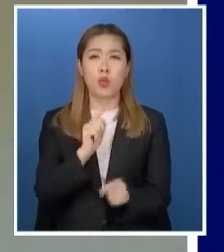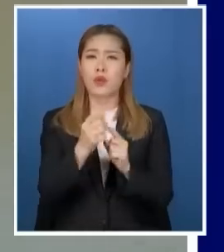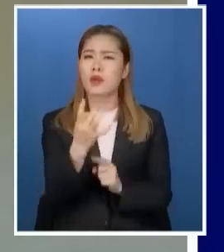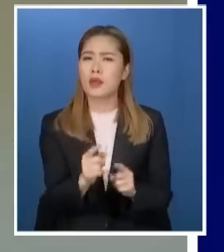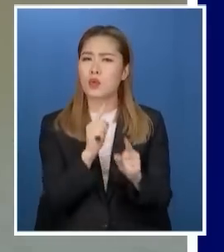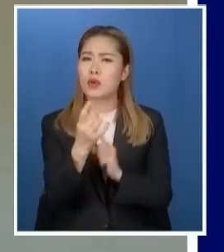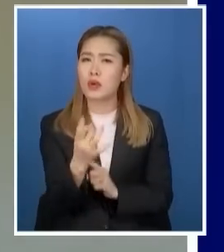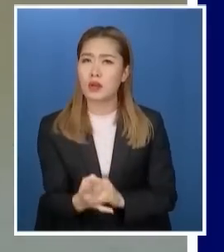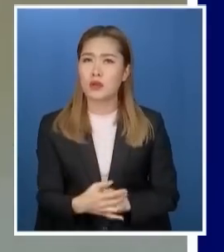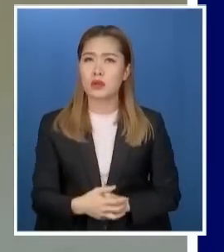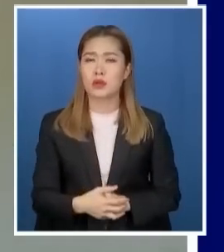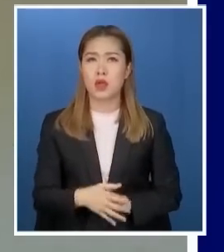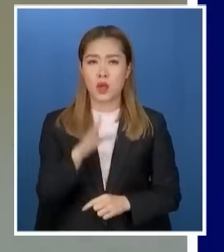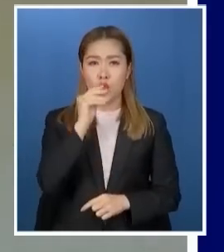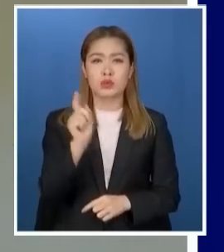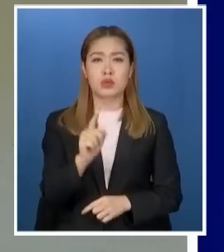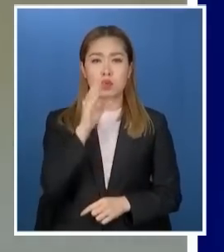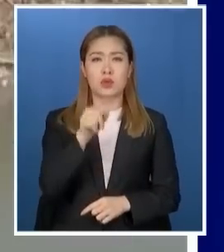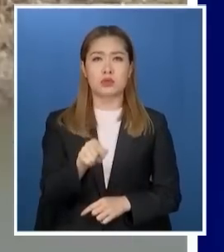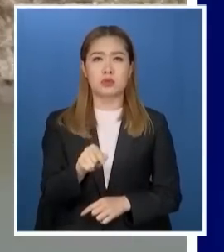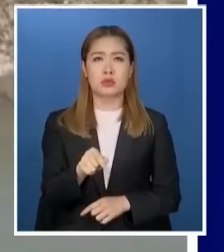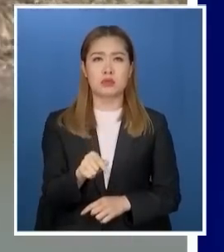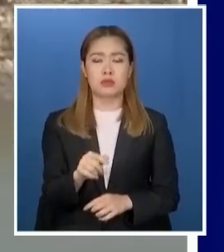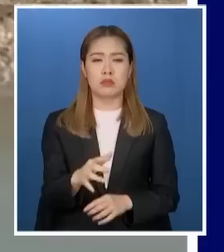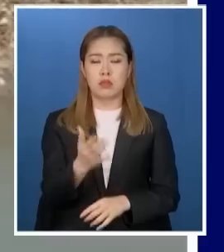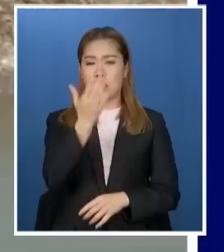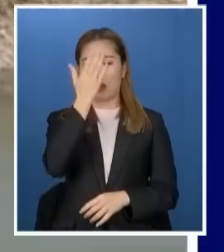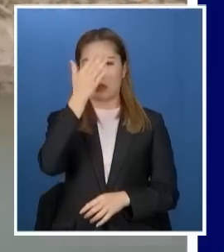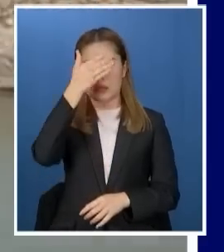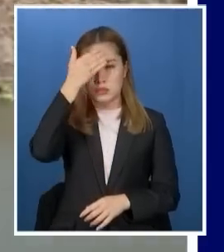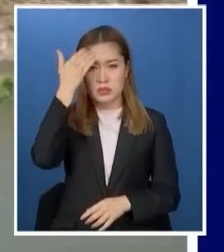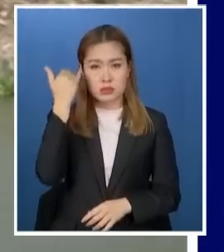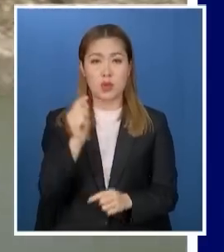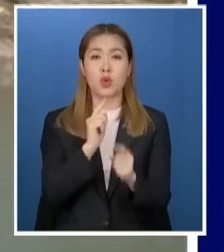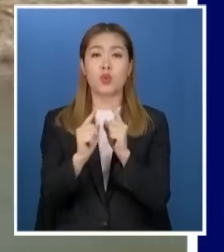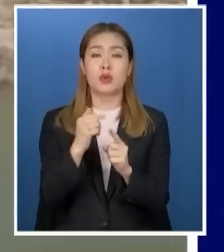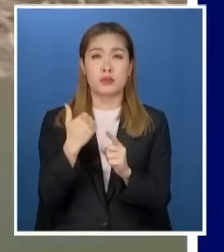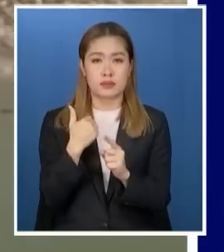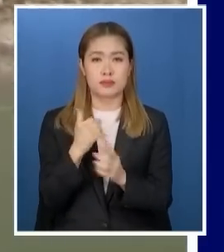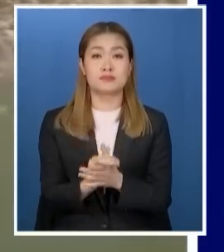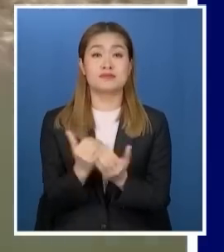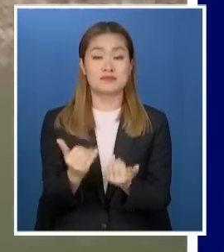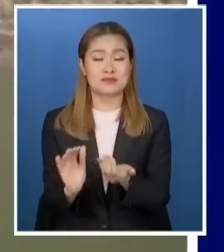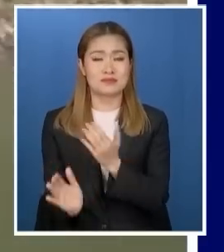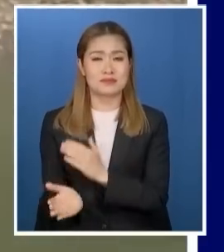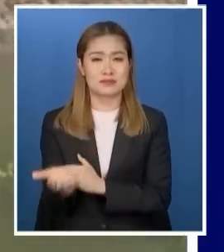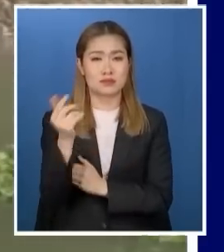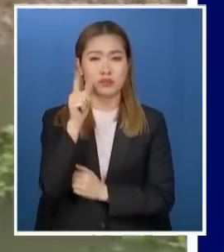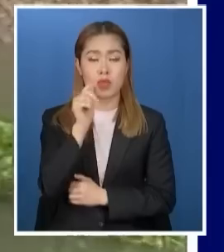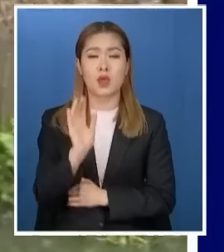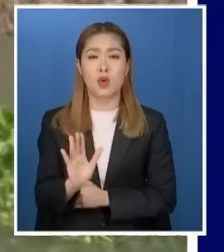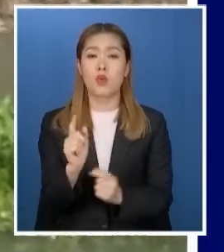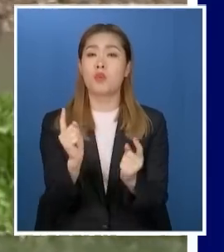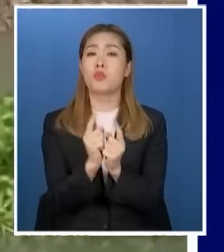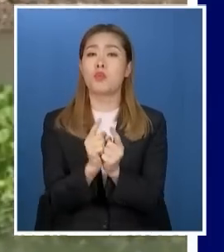ไรกันบางอย่างเธอออกหลุดปากออกมาพูดว่ามันเป็นอุบัติเหตุแล้วก็มีการพูดคุยกันจนสุดท้ายอีกวันนึงแม่ก็